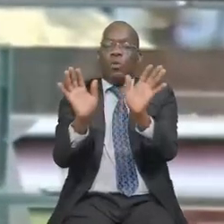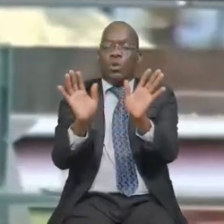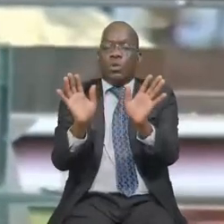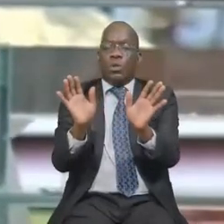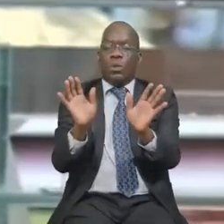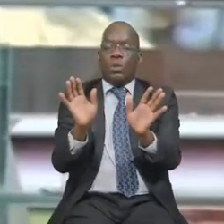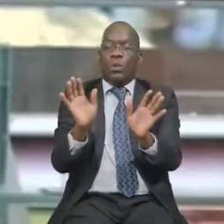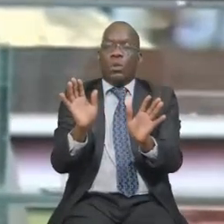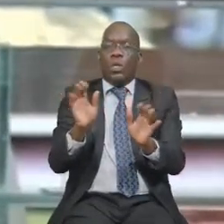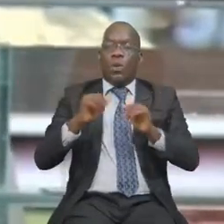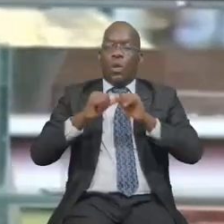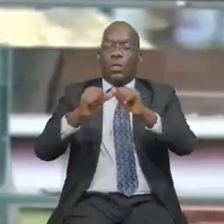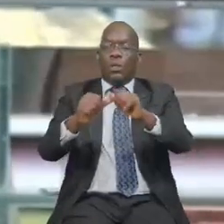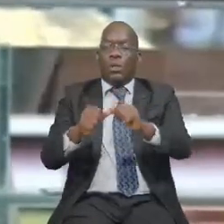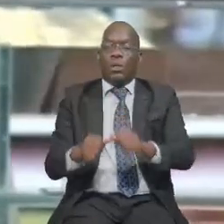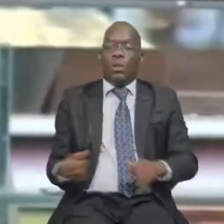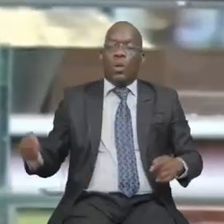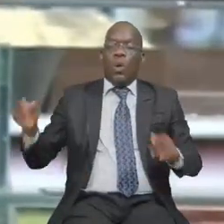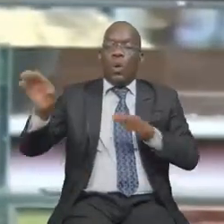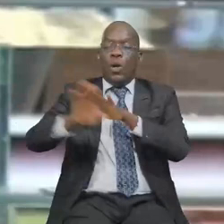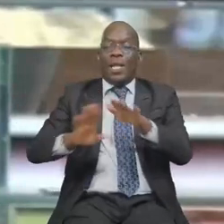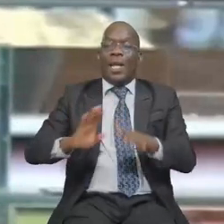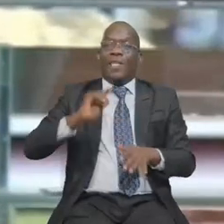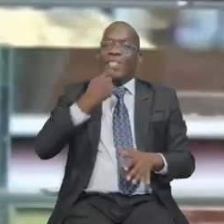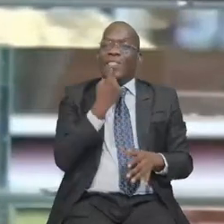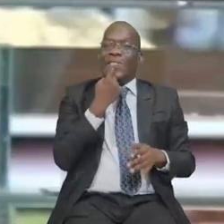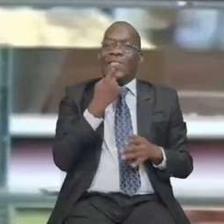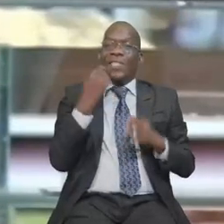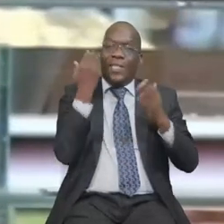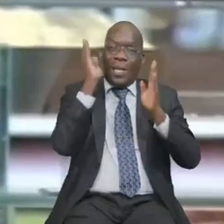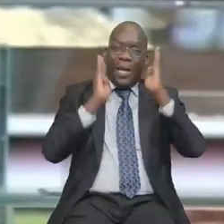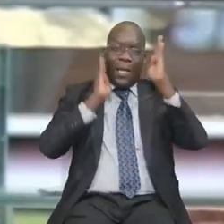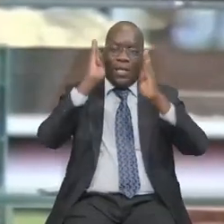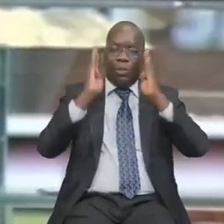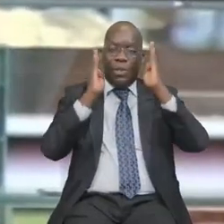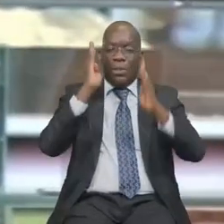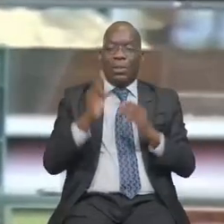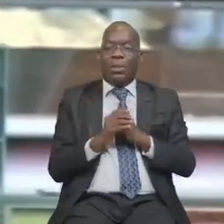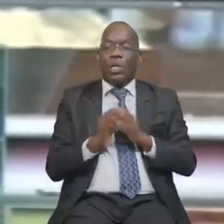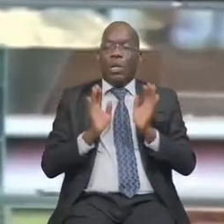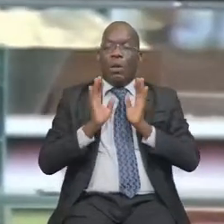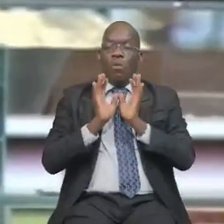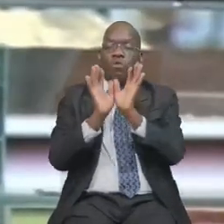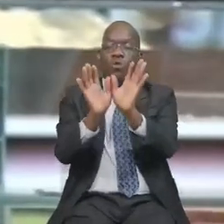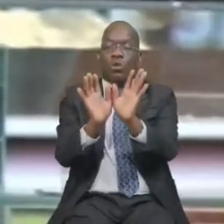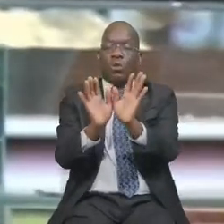Persévère sous les troubles sérieux. Élève, préserve